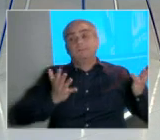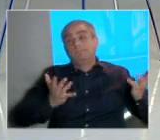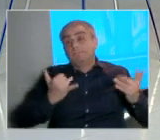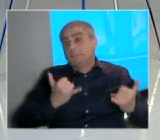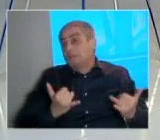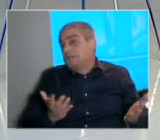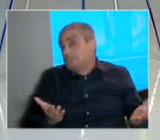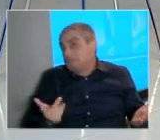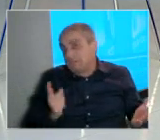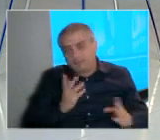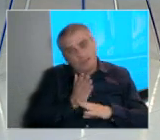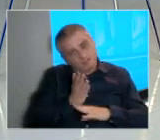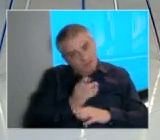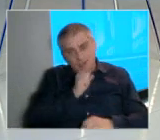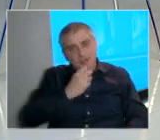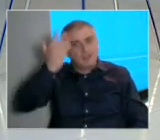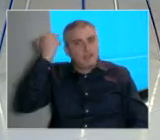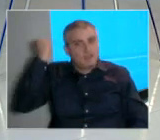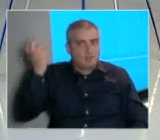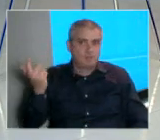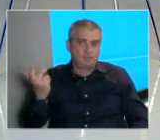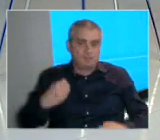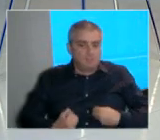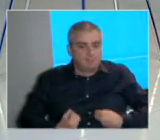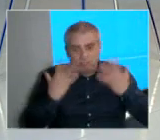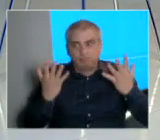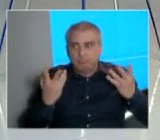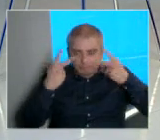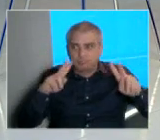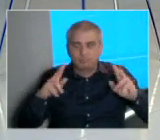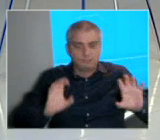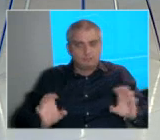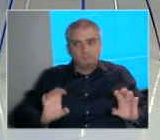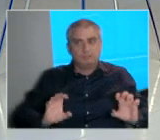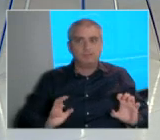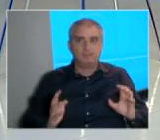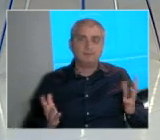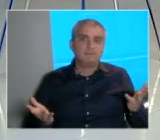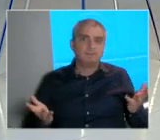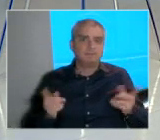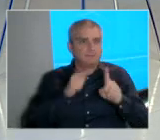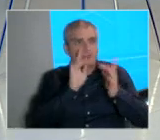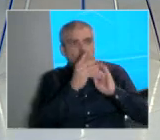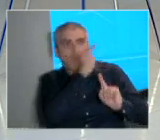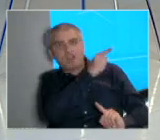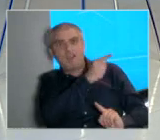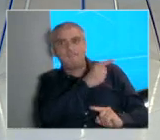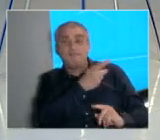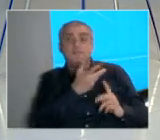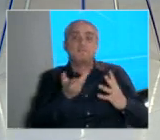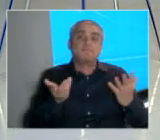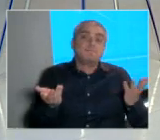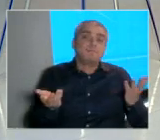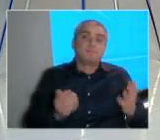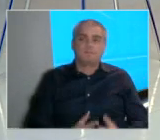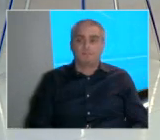היום נדמה שצריך לפנות לרגש הקדום, כן. האימפולסיבי, העצבני, לסמן אויב.